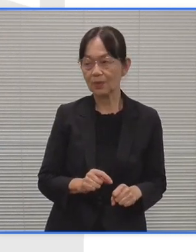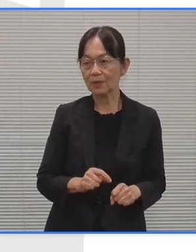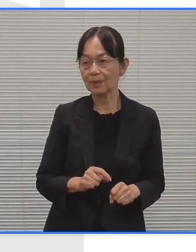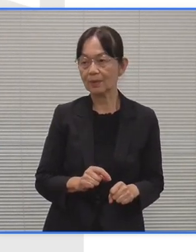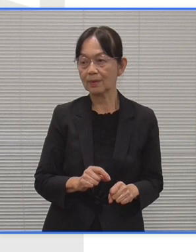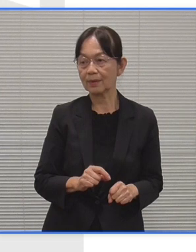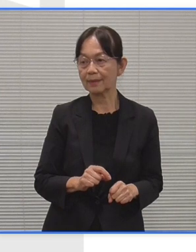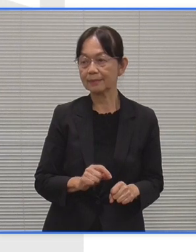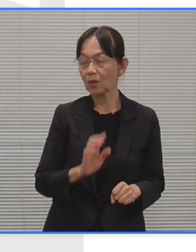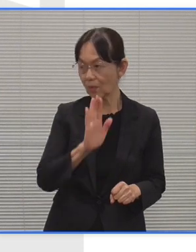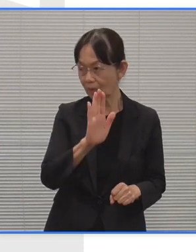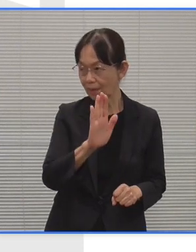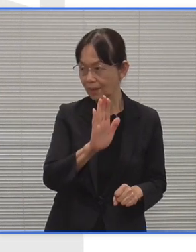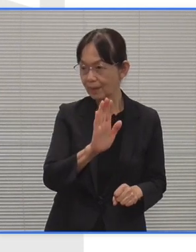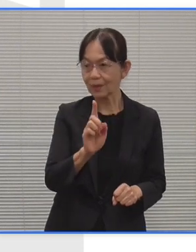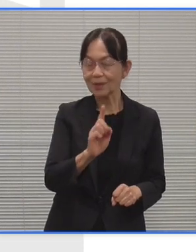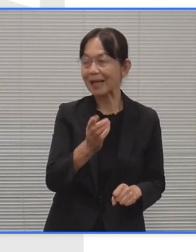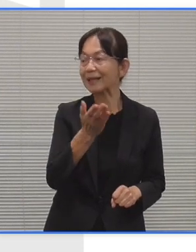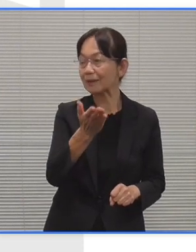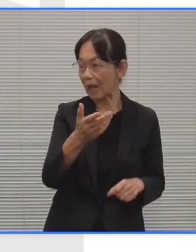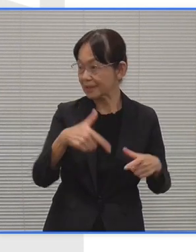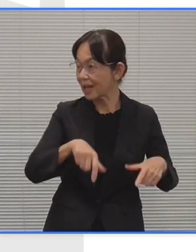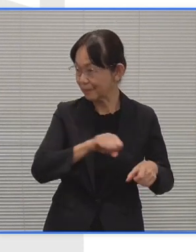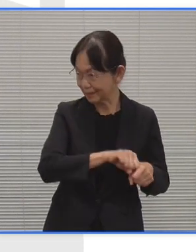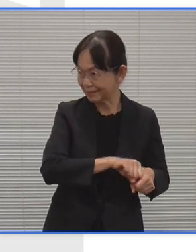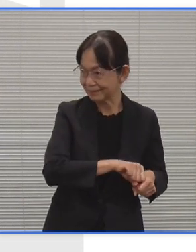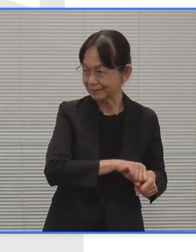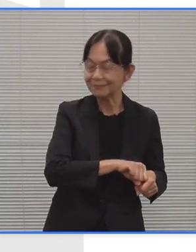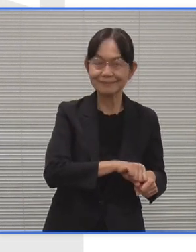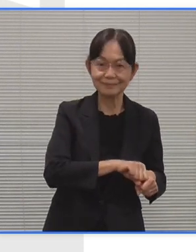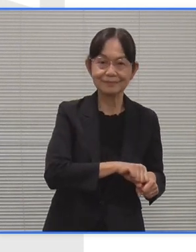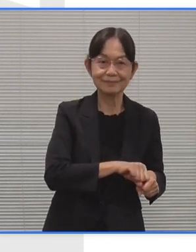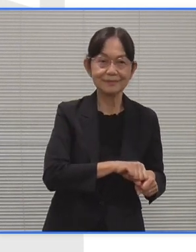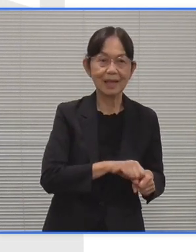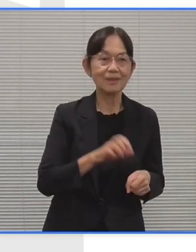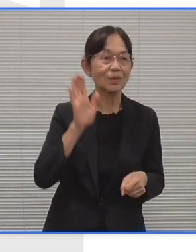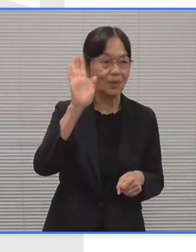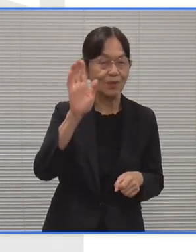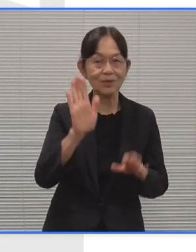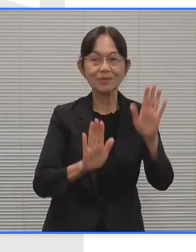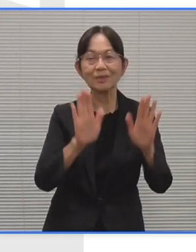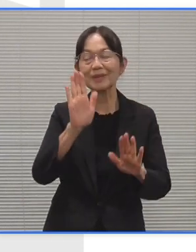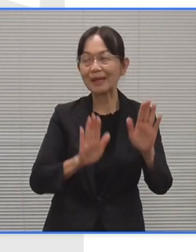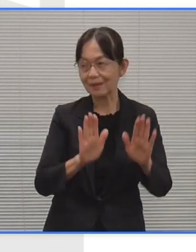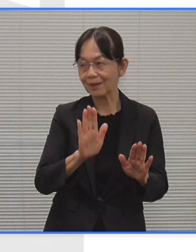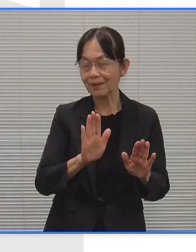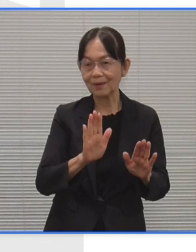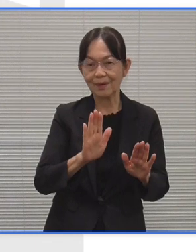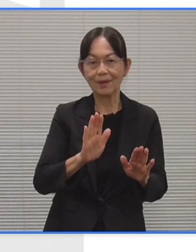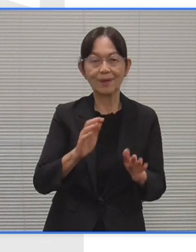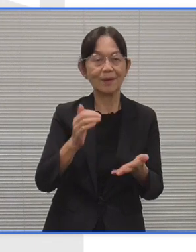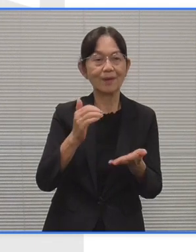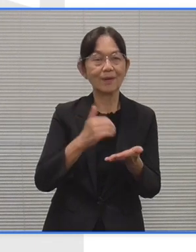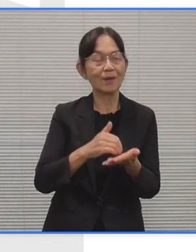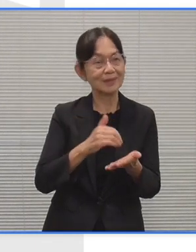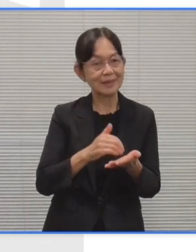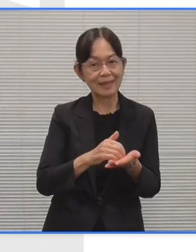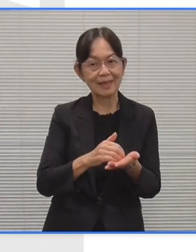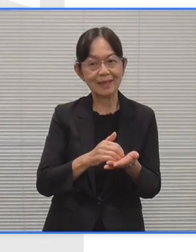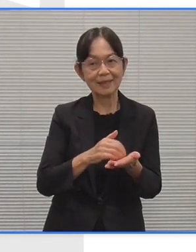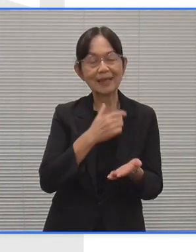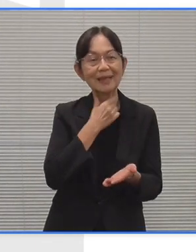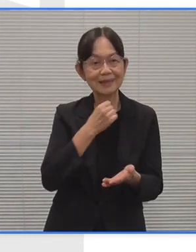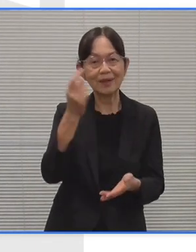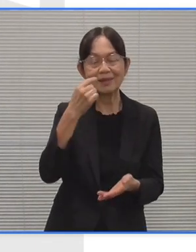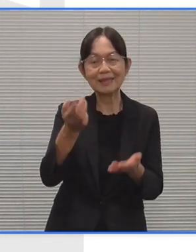会されたのか、でその詳細と、どういったことをとして伝えて先方と共有したことなど、内容を教えてい